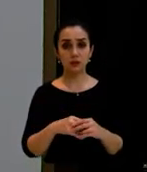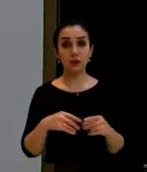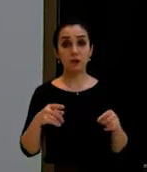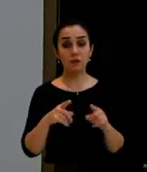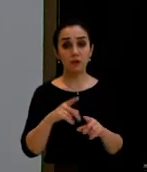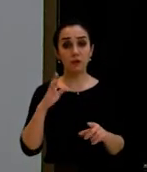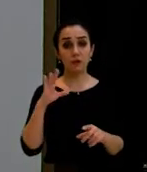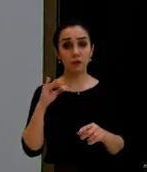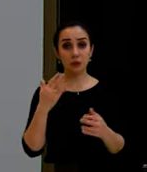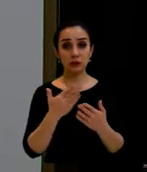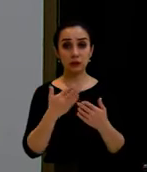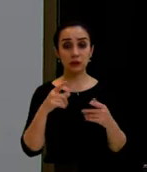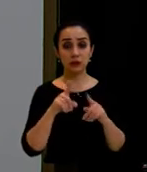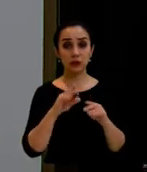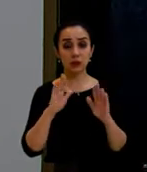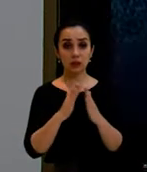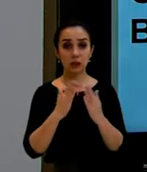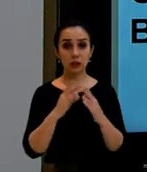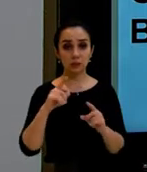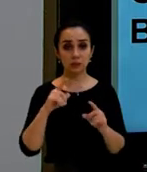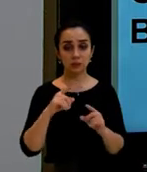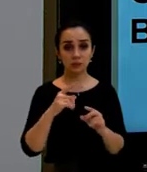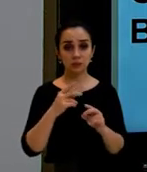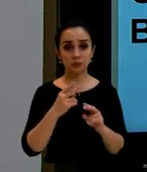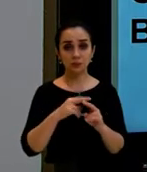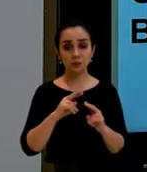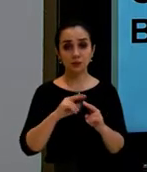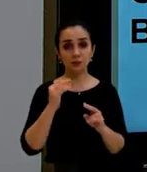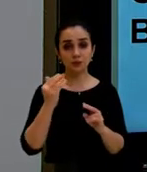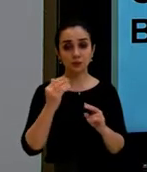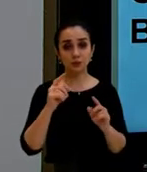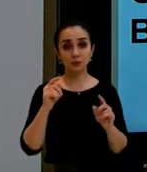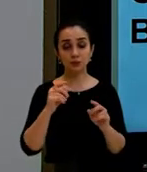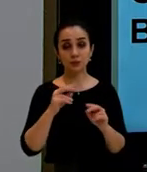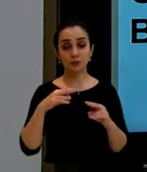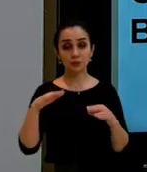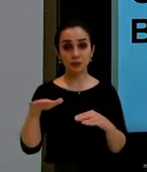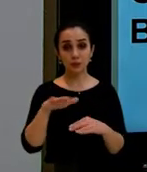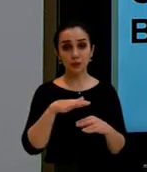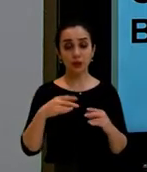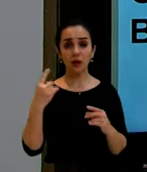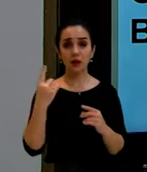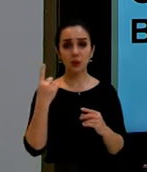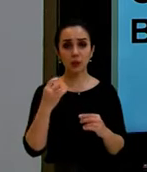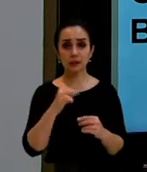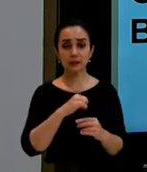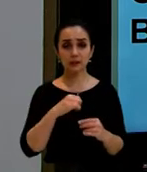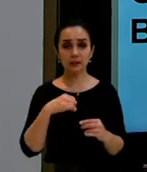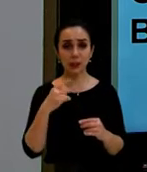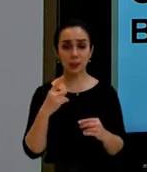Вот такой сборник у него вышел «Звезда полей». Стихотворение «Звезда полей» – одно из самых